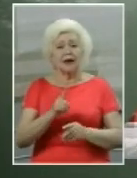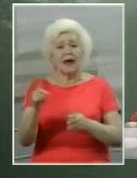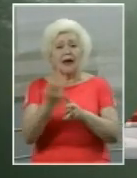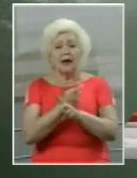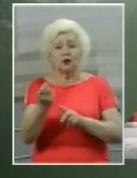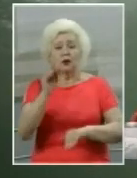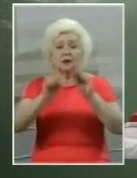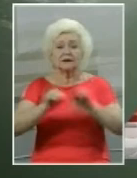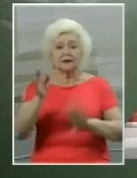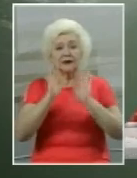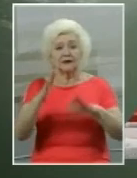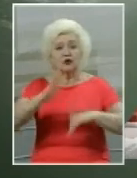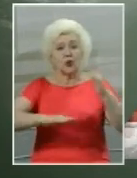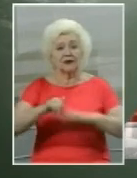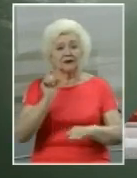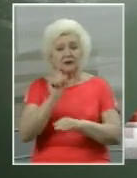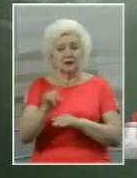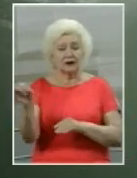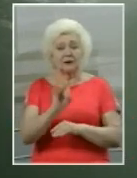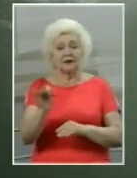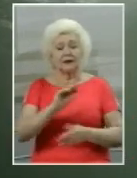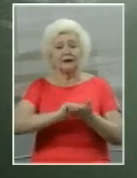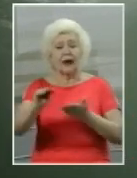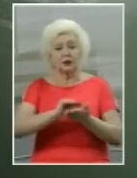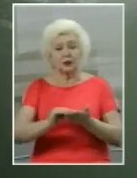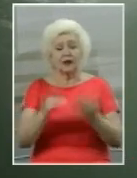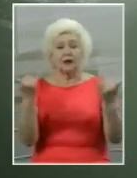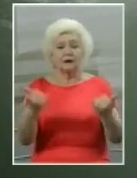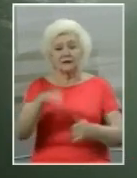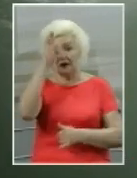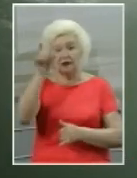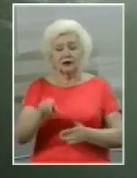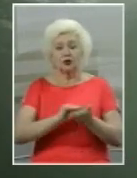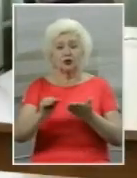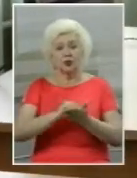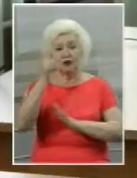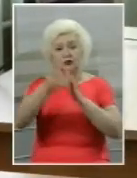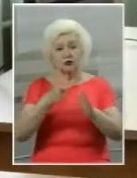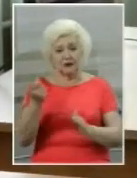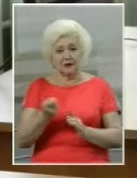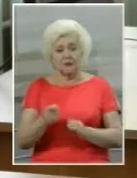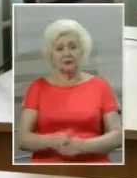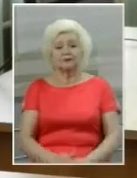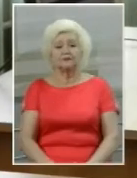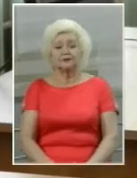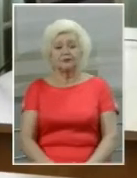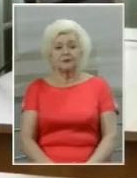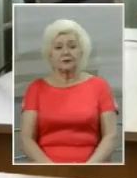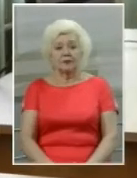сьогодні складають не лише практичне завдання, а й теоретичне. Зараз хлопці пишуть іспити. Що ви хочете